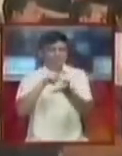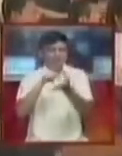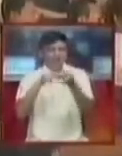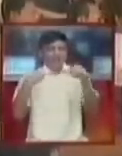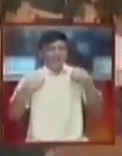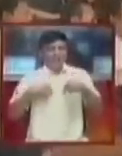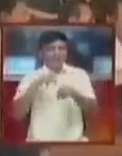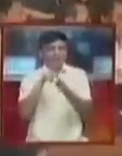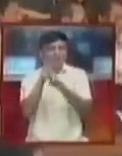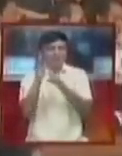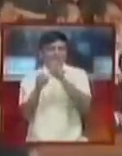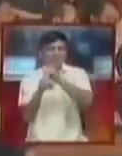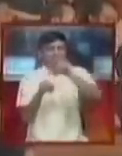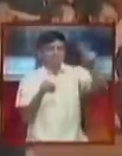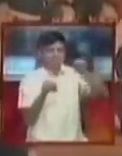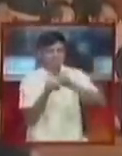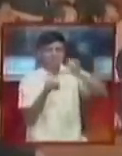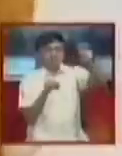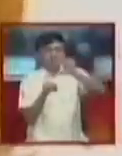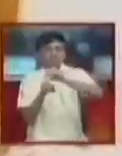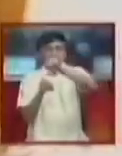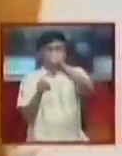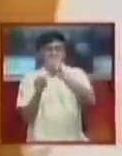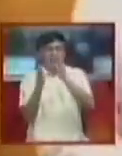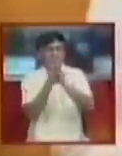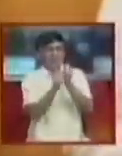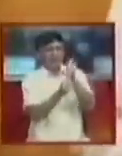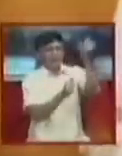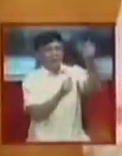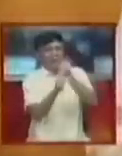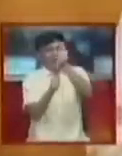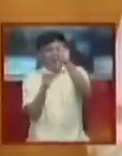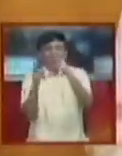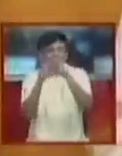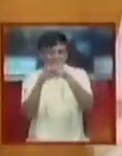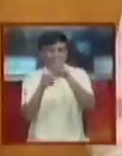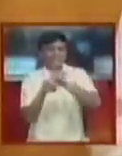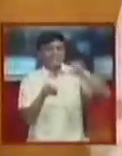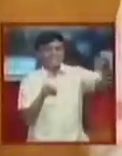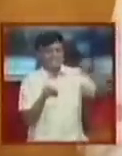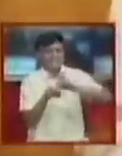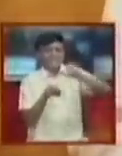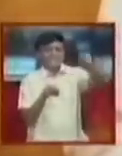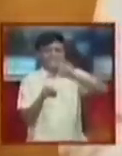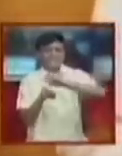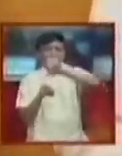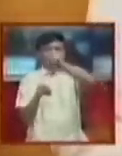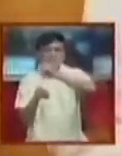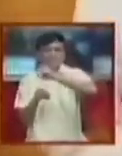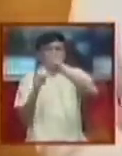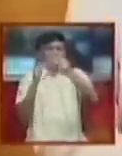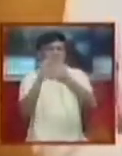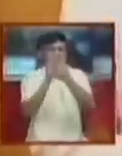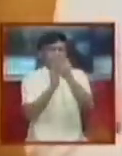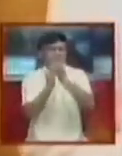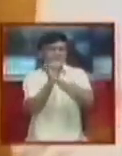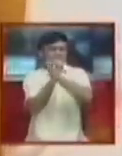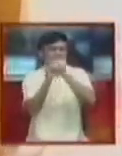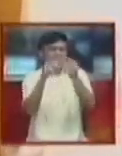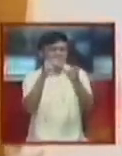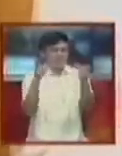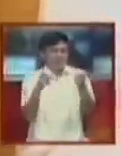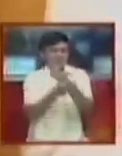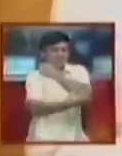sa 1,021 na pook na saklaw ng Pantawid Pamilya at sa 609 na pinakamahihirap na lungsod